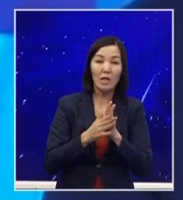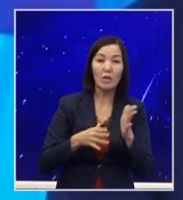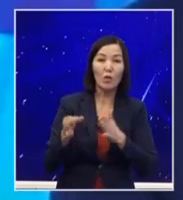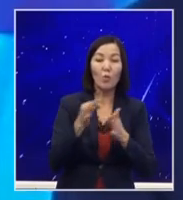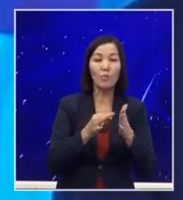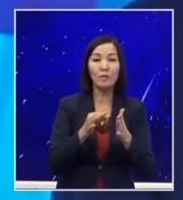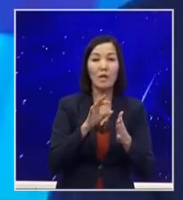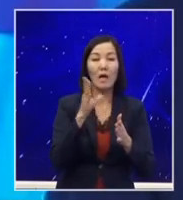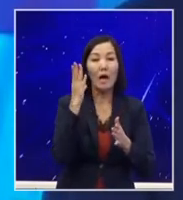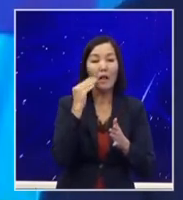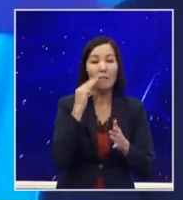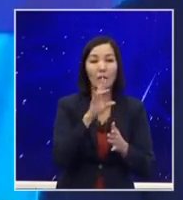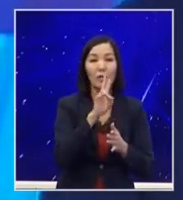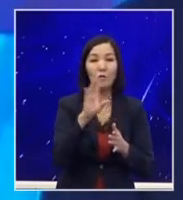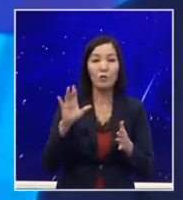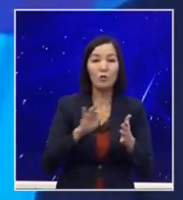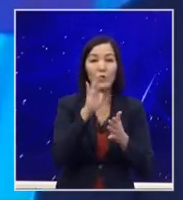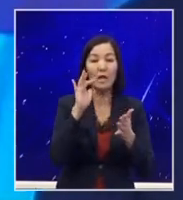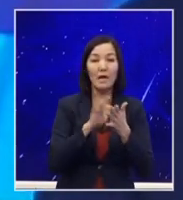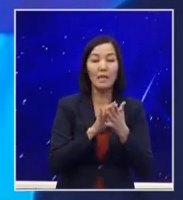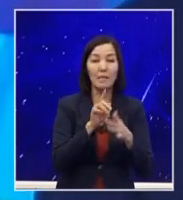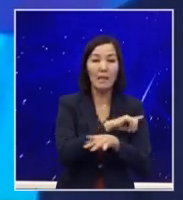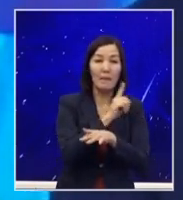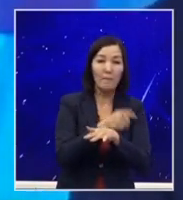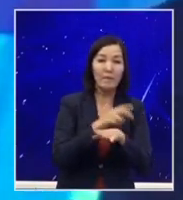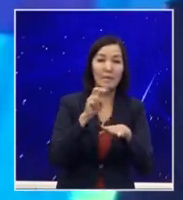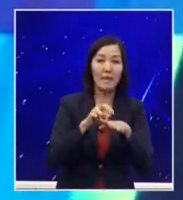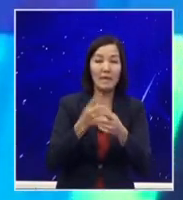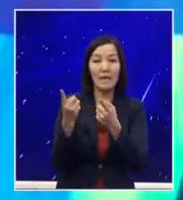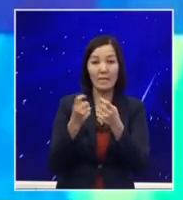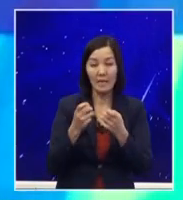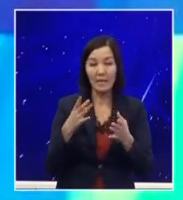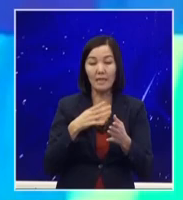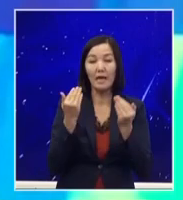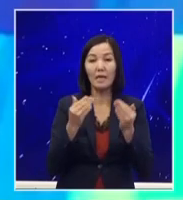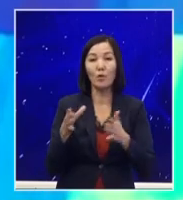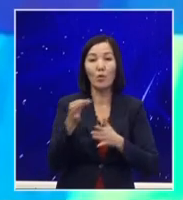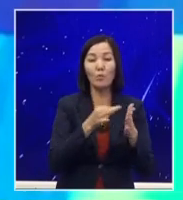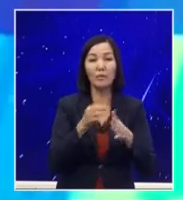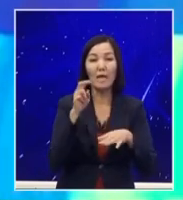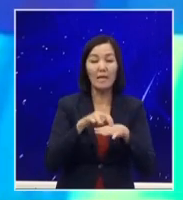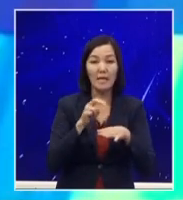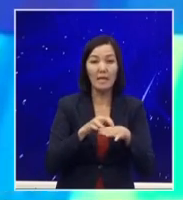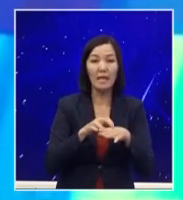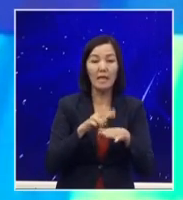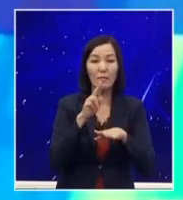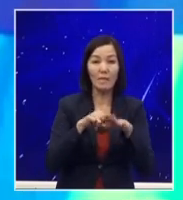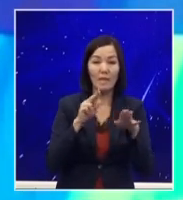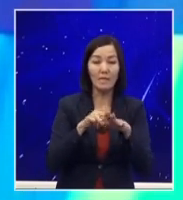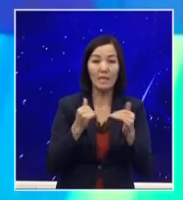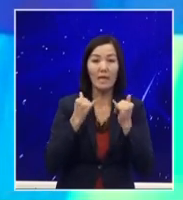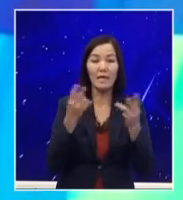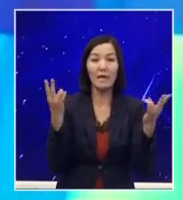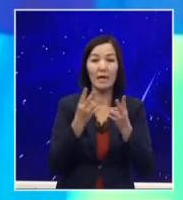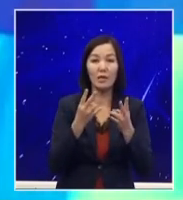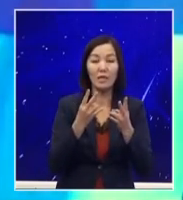облысқа Алматы мен Нұр-Сұлтан қалаларынан мықты мамандар келіп жатыр. Қазіргі кезде облыста дәрігерлер мен құқық қорғау қызметкерлеріне